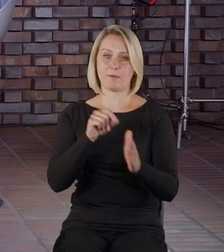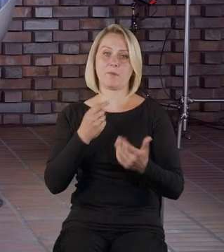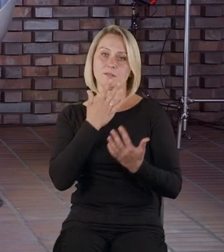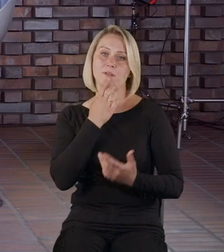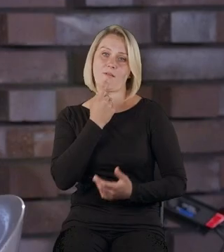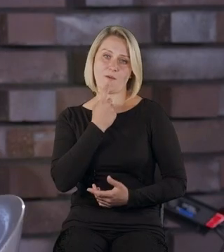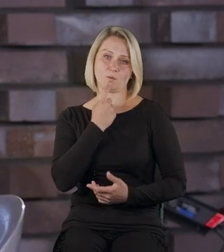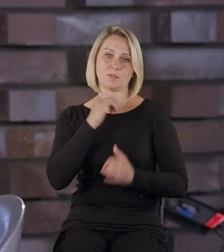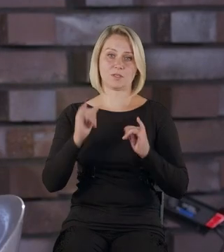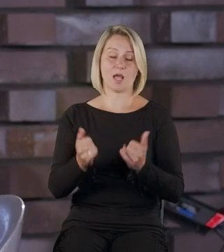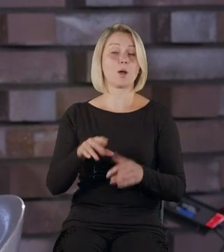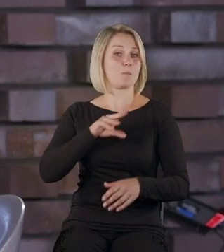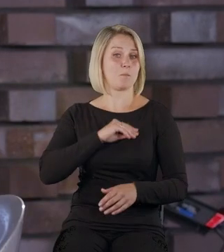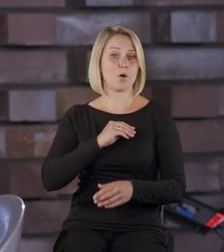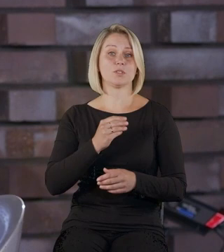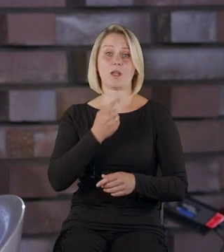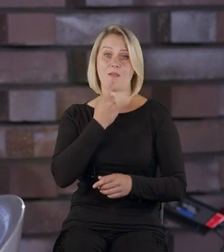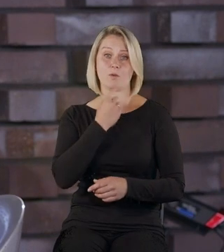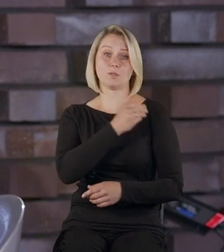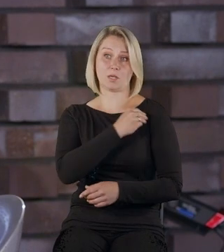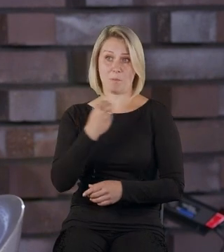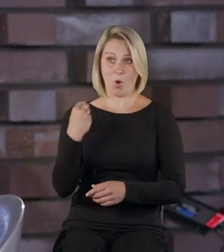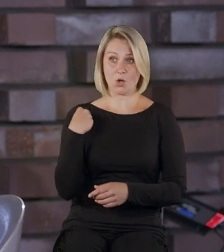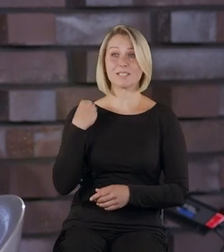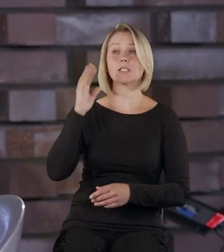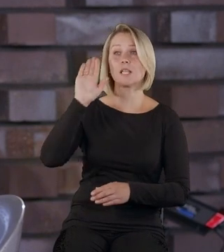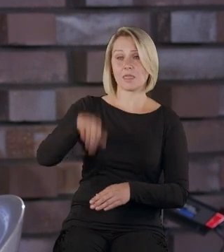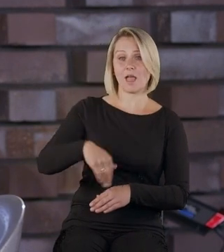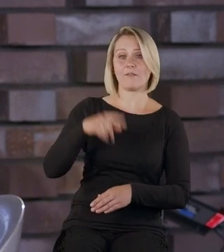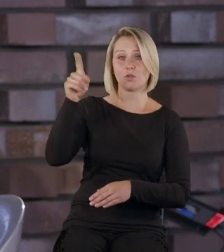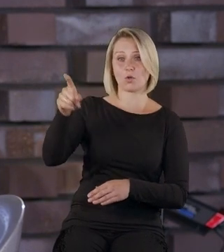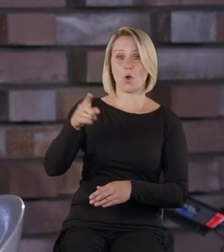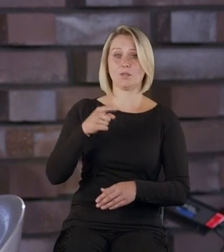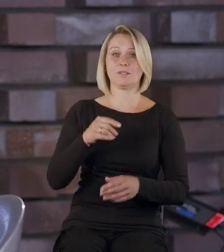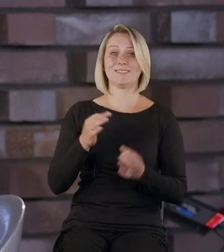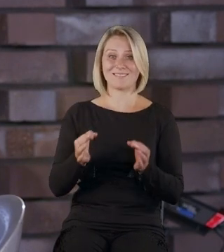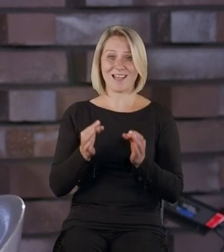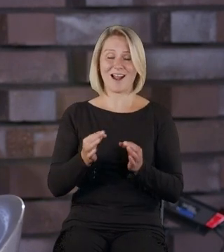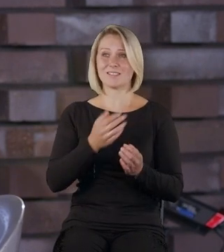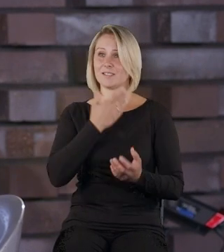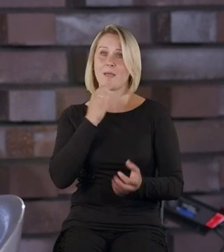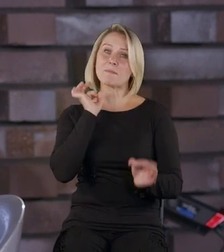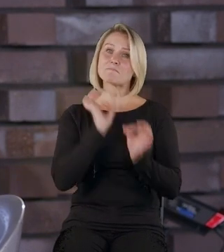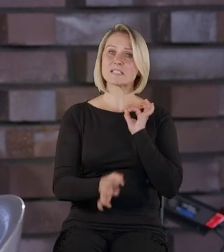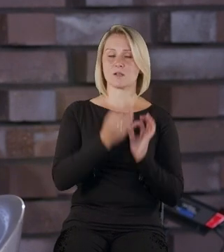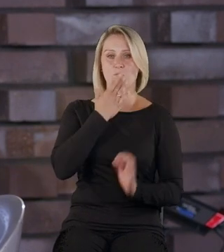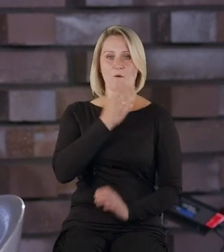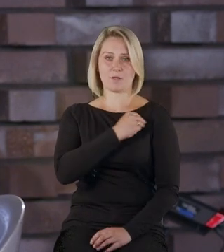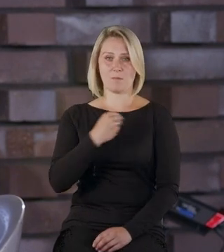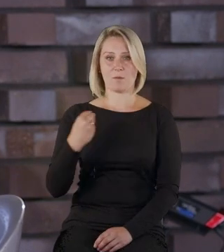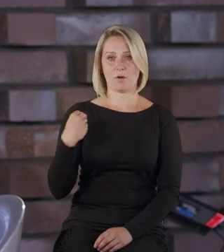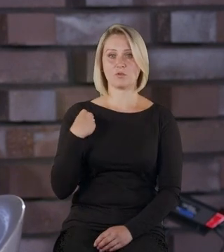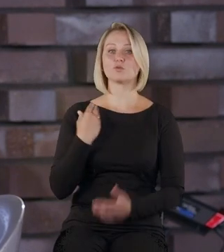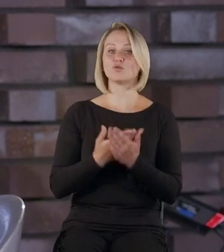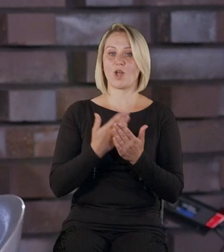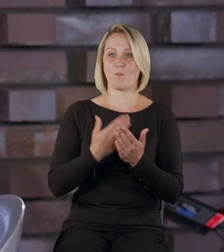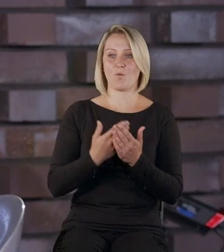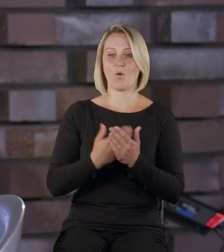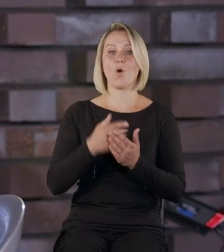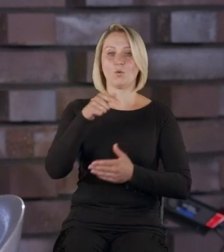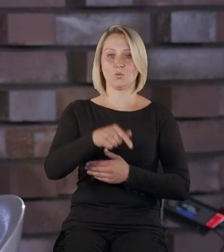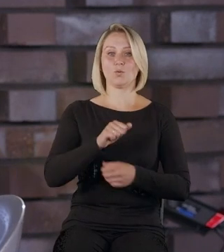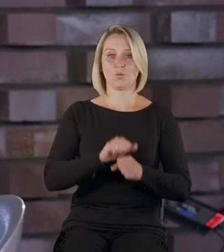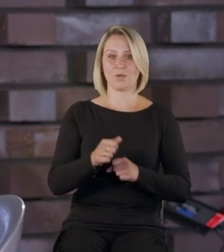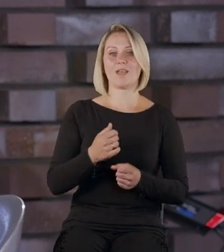studia. Mogą podjąć studia w języku polskim, nawet jeżeli jeszcze teraz nie posługują się językiem polskim, ponieważ Szkoła Języka i